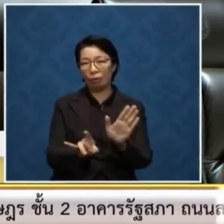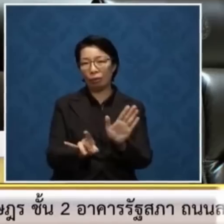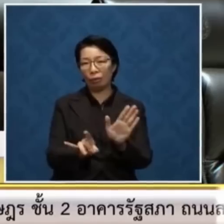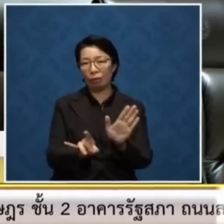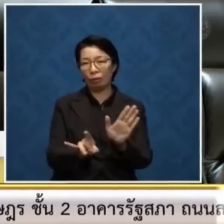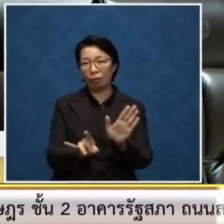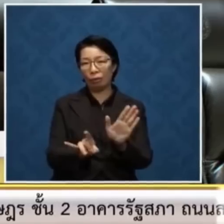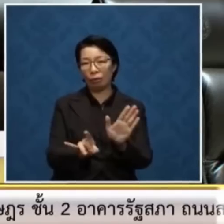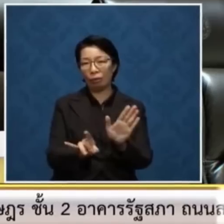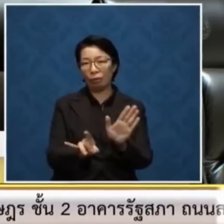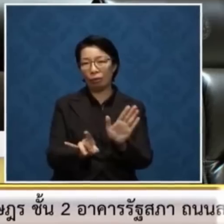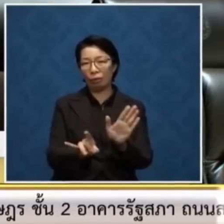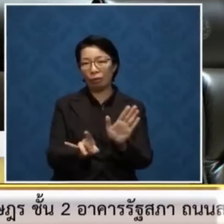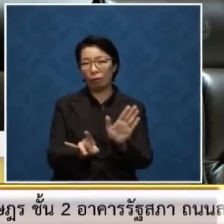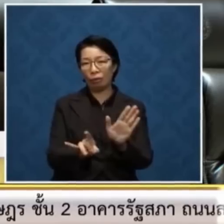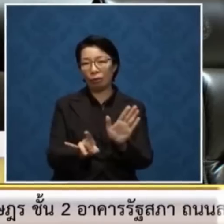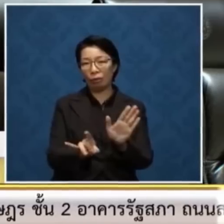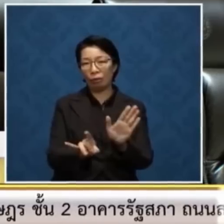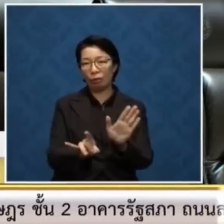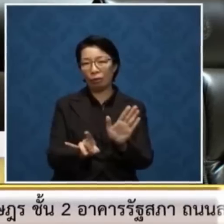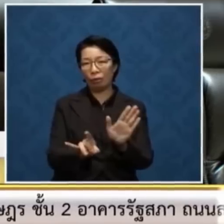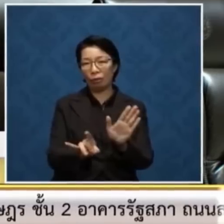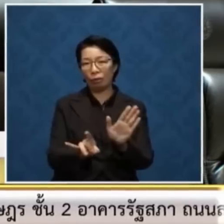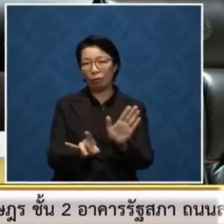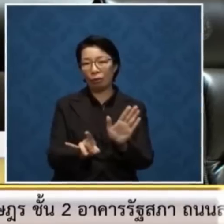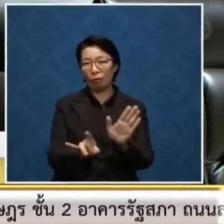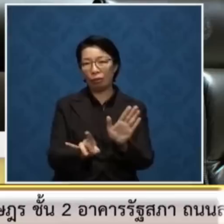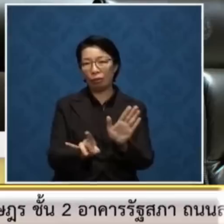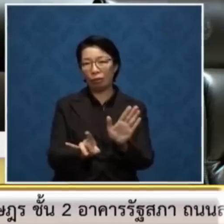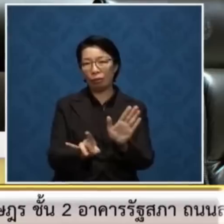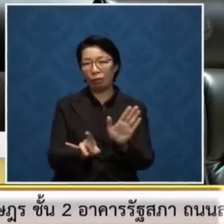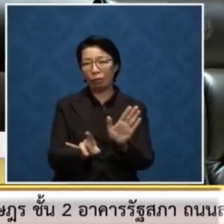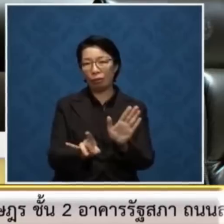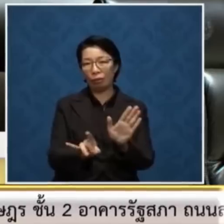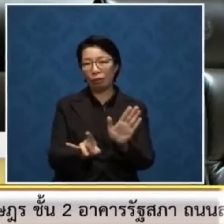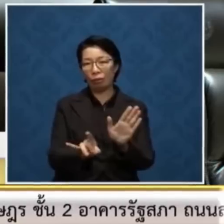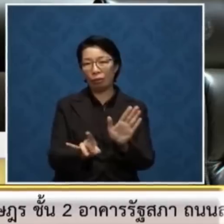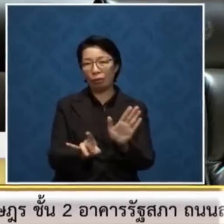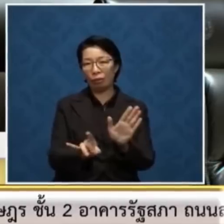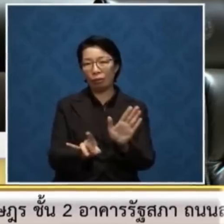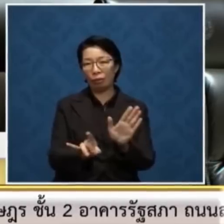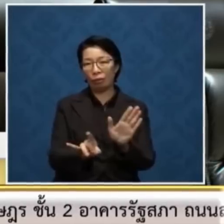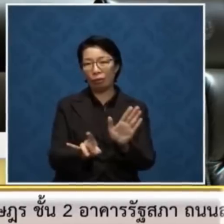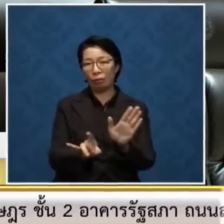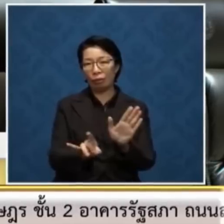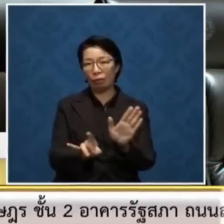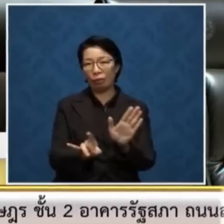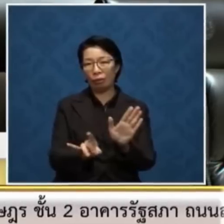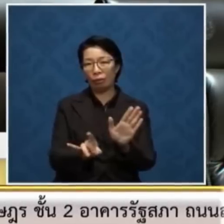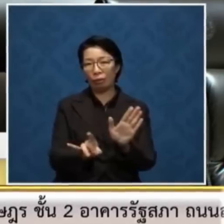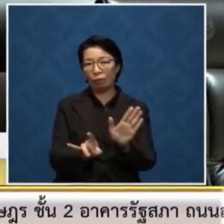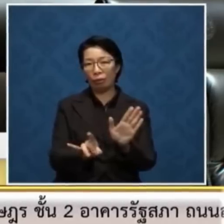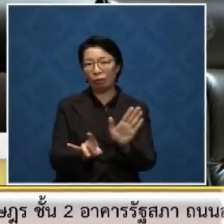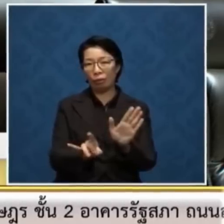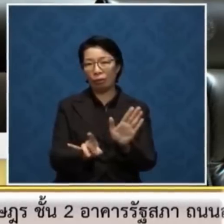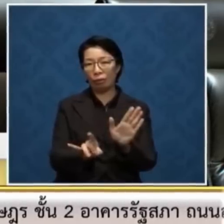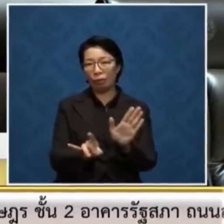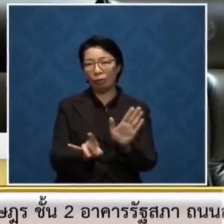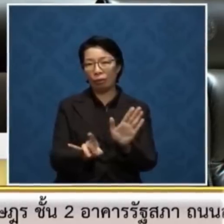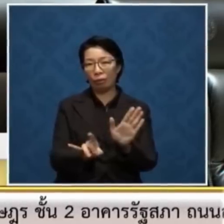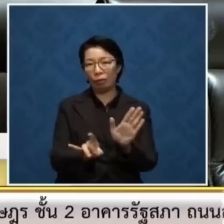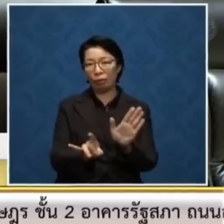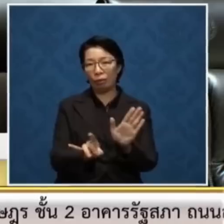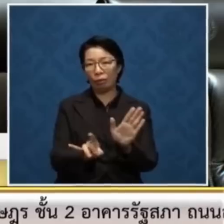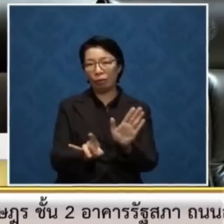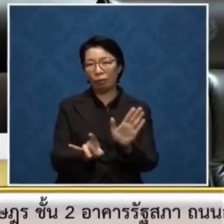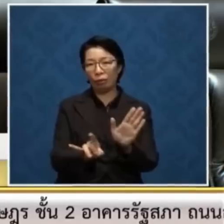วนลดน้อยลงอย่างมีนัยยะสำคัญหรือไม่คะการกระทำที่ดิฉันได้พูดมาทั้งหมดนะคะท่านประธานดิฉันได้อธิบาย